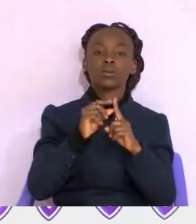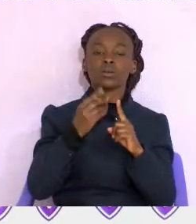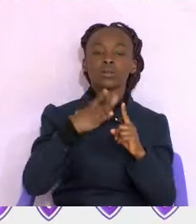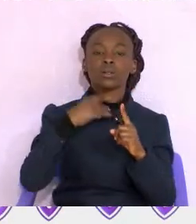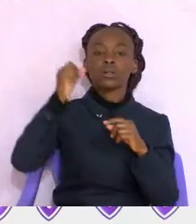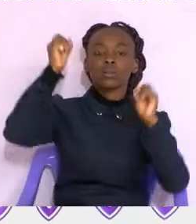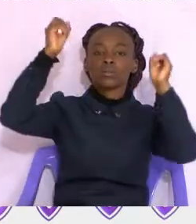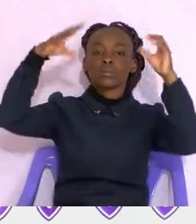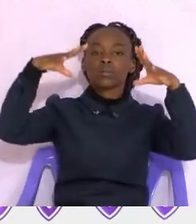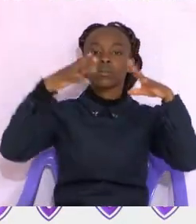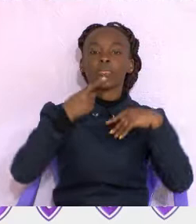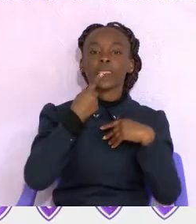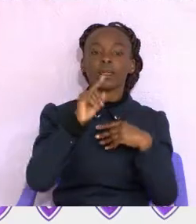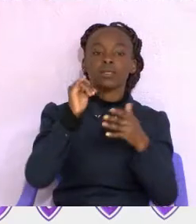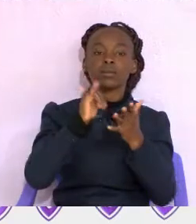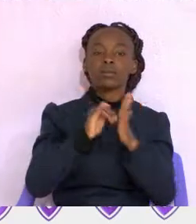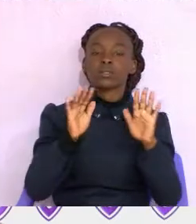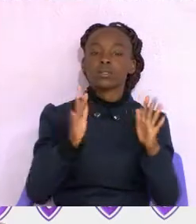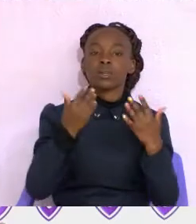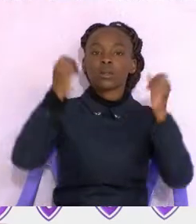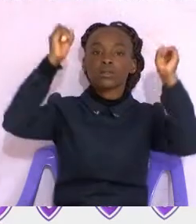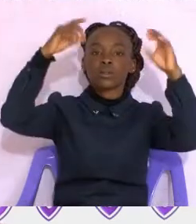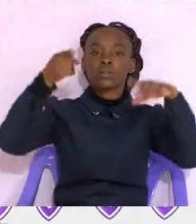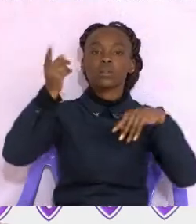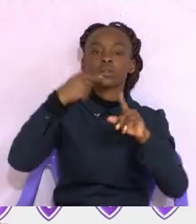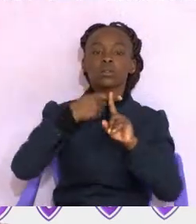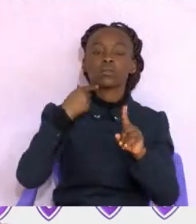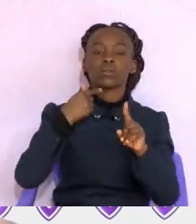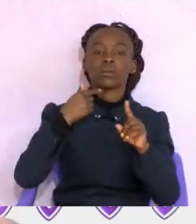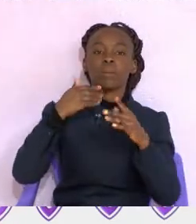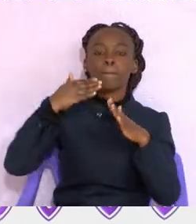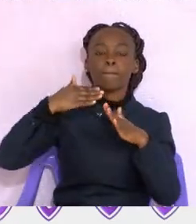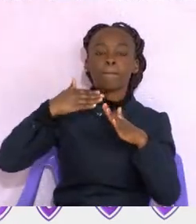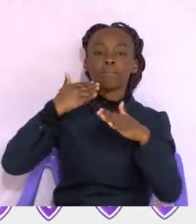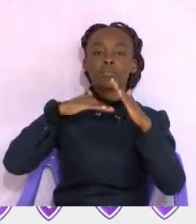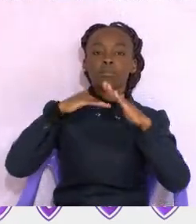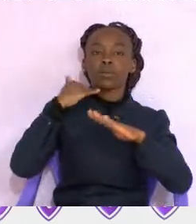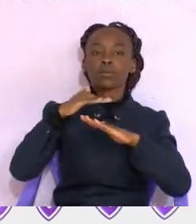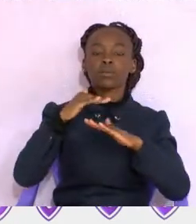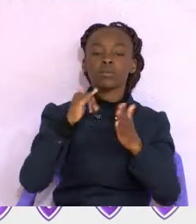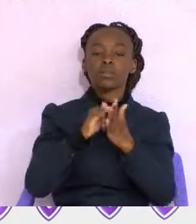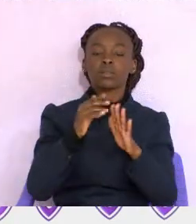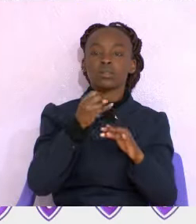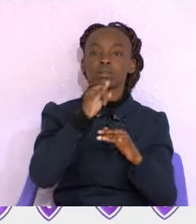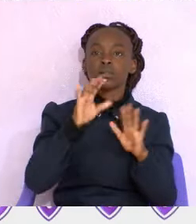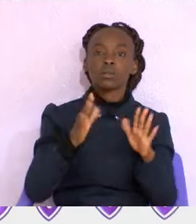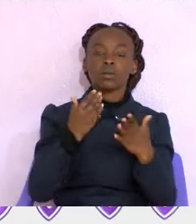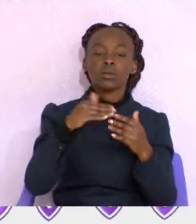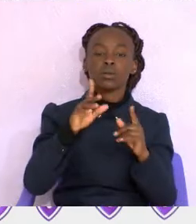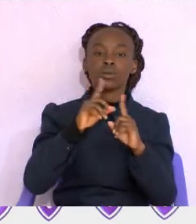mvua. Na Baba ukasema kama jinsi mvua inavyoshuka kutoka juu, hivyo ndivyo neno lako